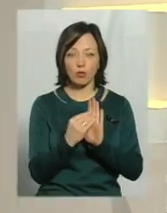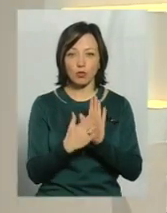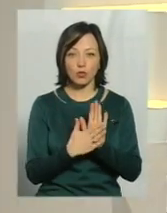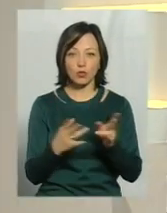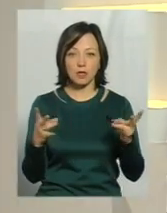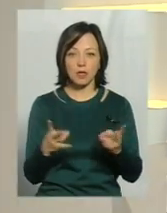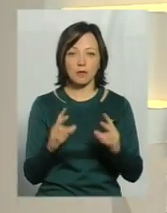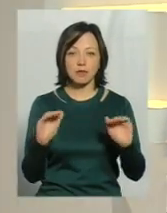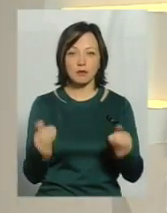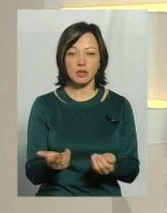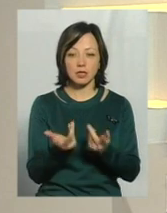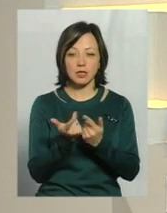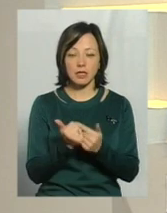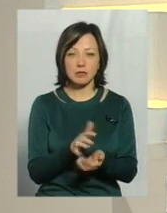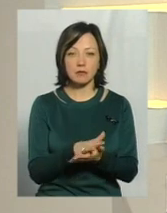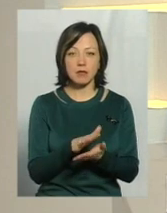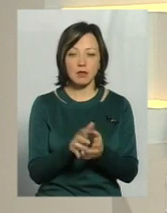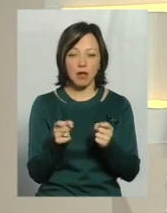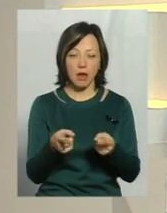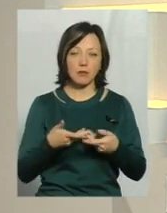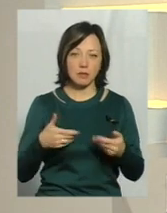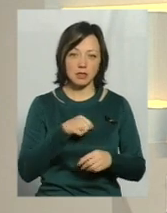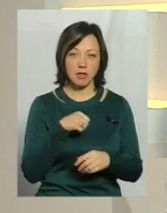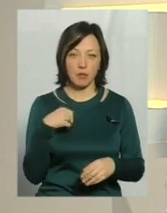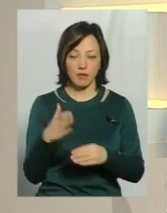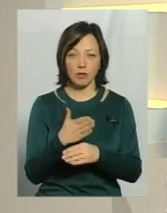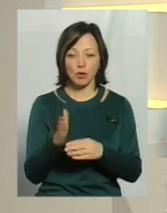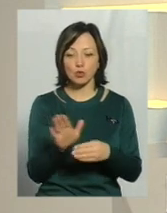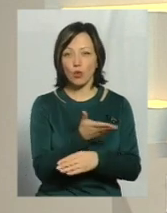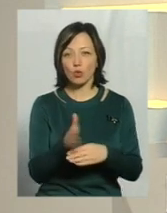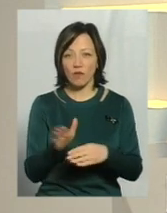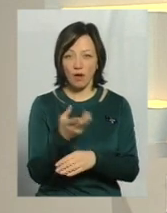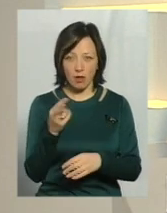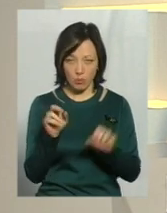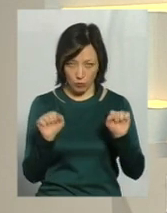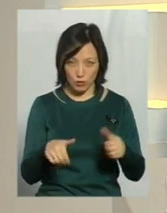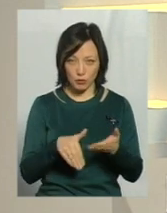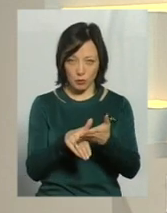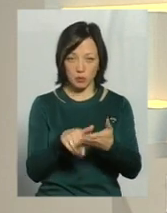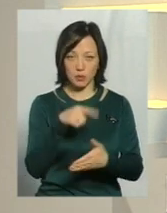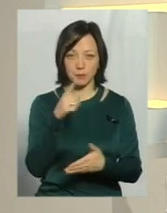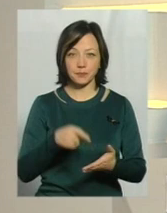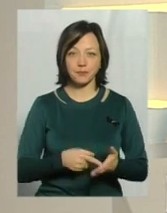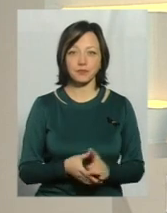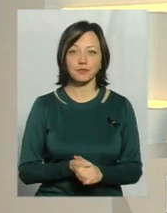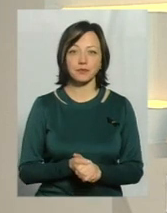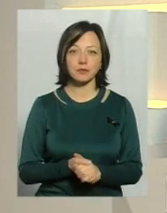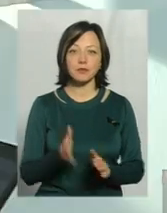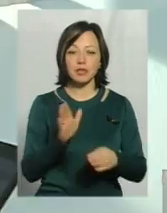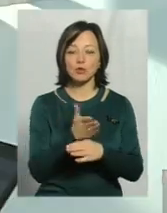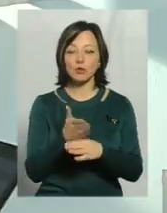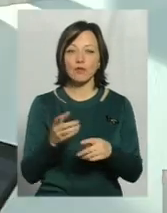треба зменшити кількість того сміття, яке ми ж самі виробляємо. Так. Сортування може у цьому допомогти? Ні. Сортування – це вже